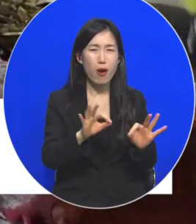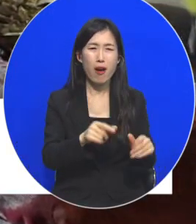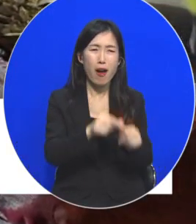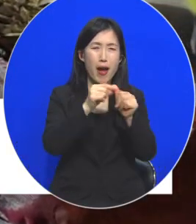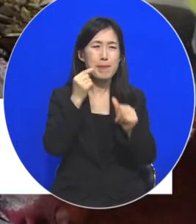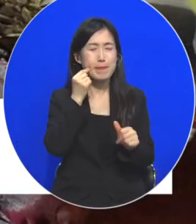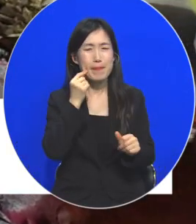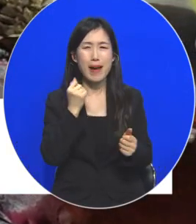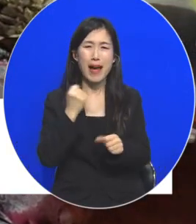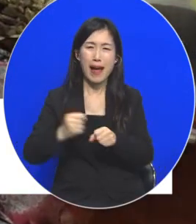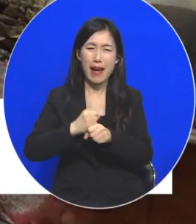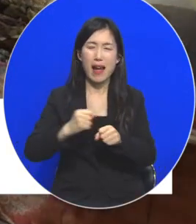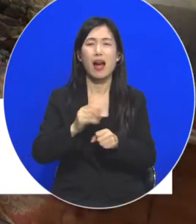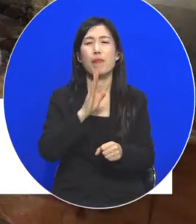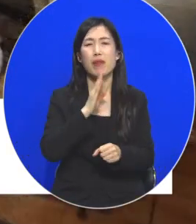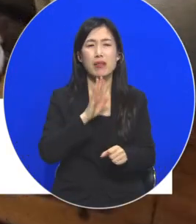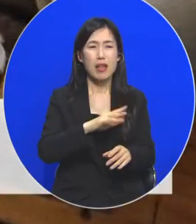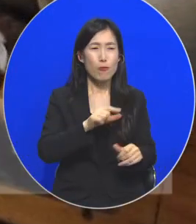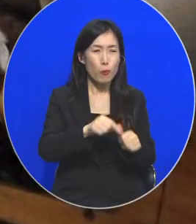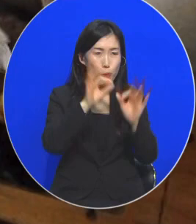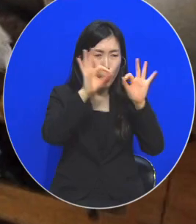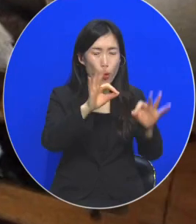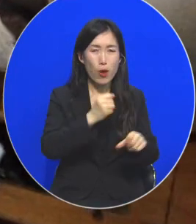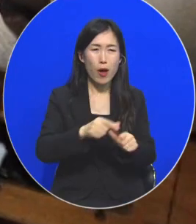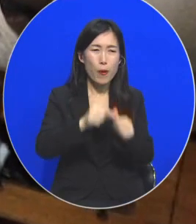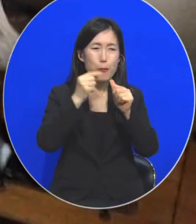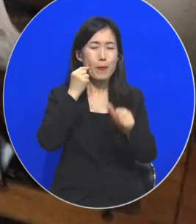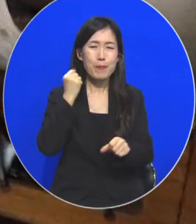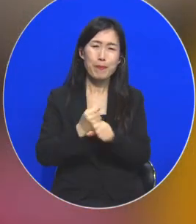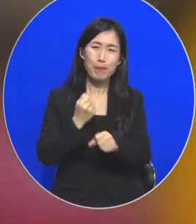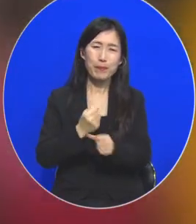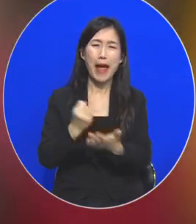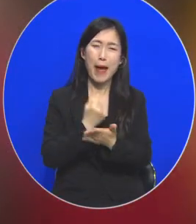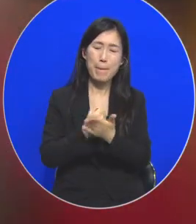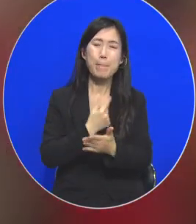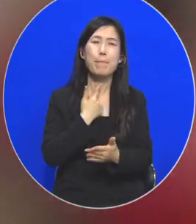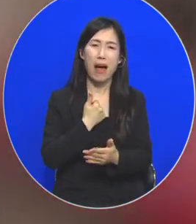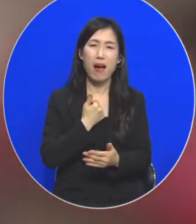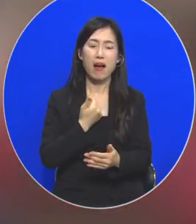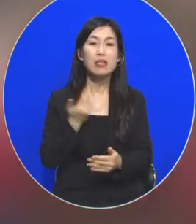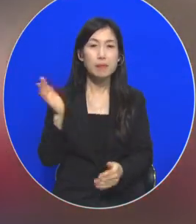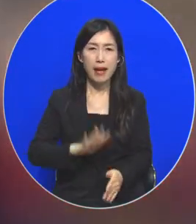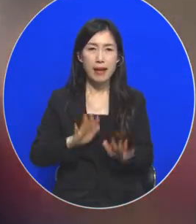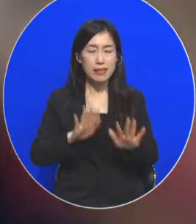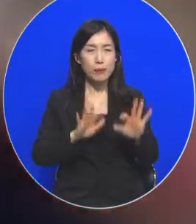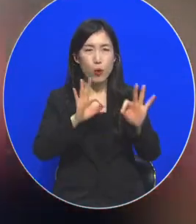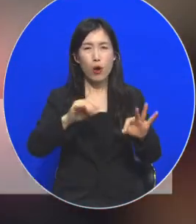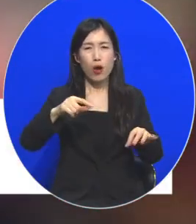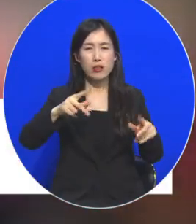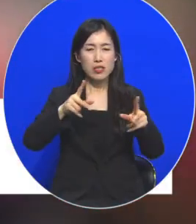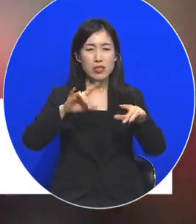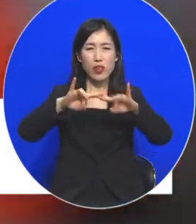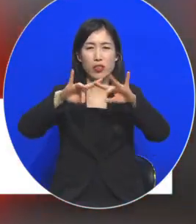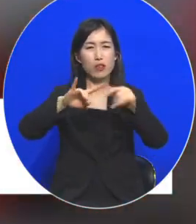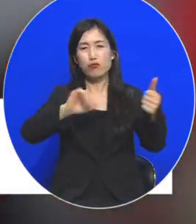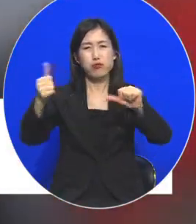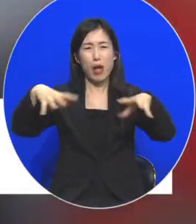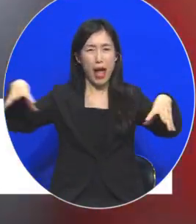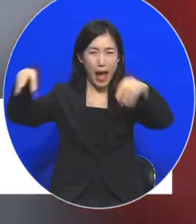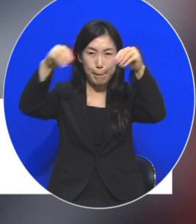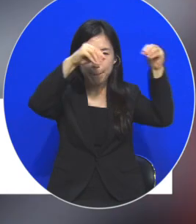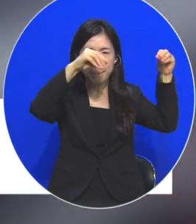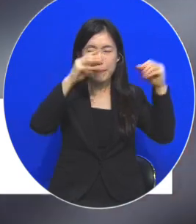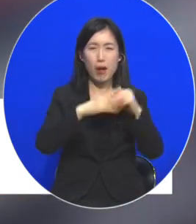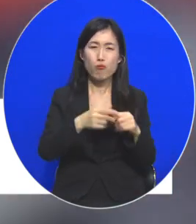때는 말로 표현할 수 없는 감정을 느꼈다고도 덧붙였습니다. 수도와 전기가 모두 끊긴 상황에서 추위와 싸우면서도 여진에